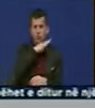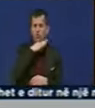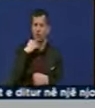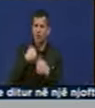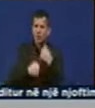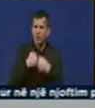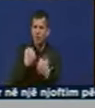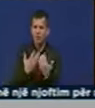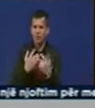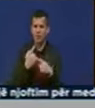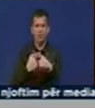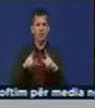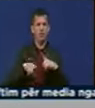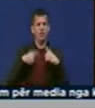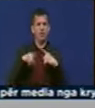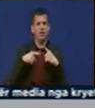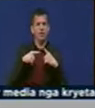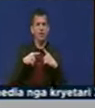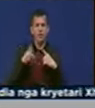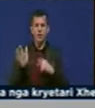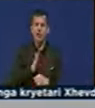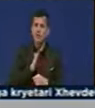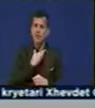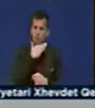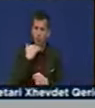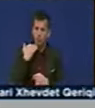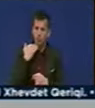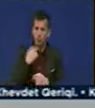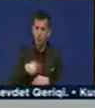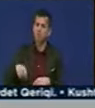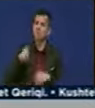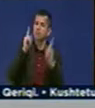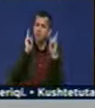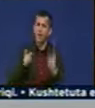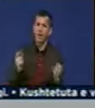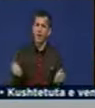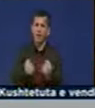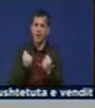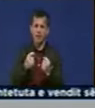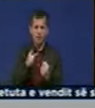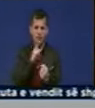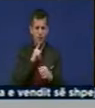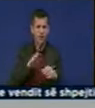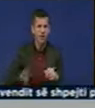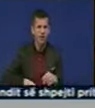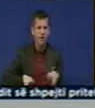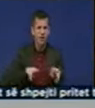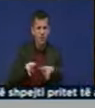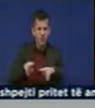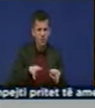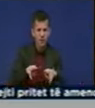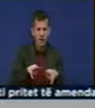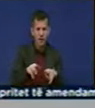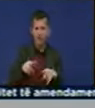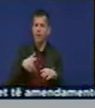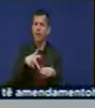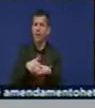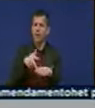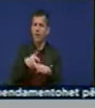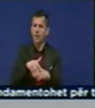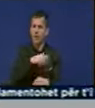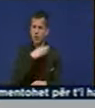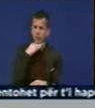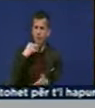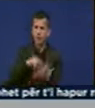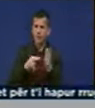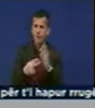jeta e tyre çdo ditë në rrezik. Të angazhohemi me shumë për gratë prokurore dhe gjykatëse, të cilat pengohen nga politika